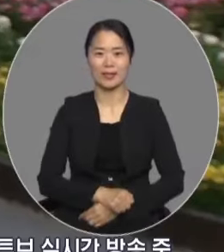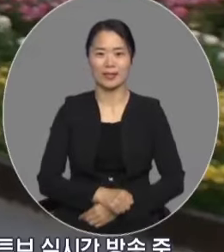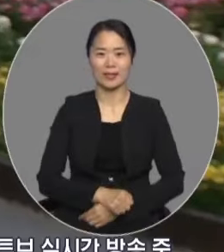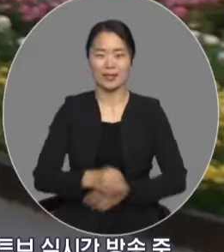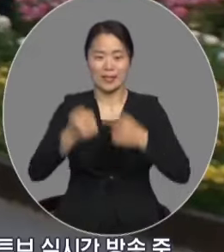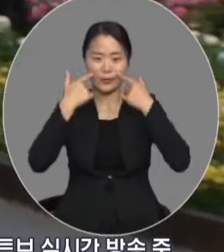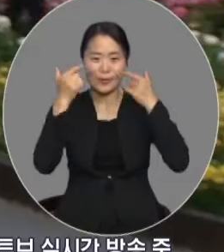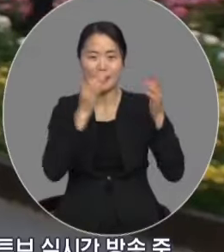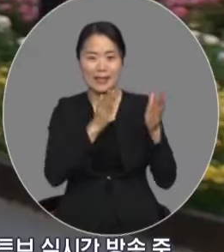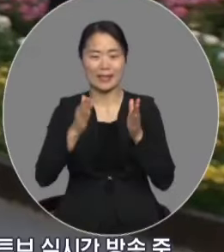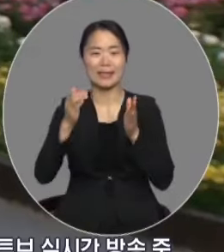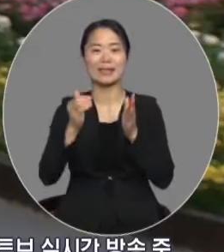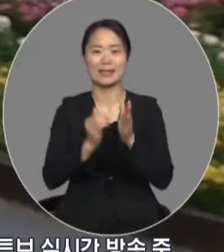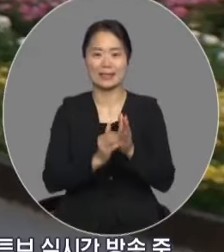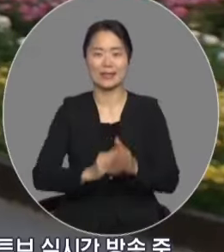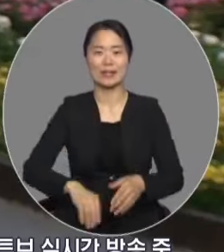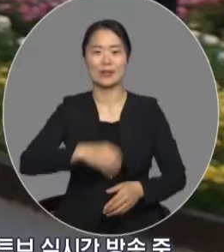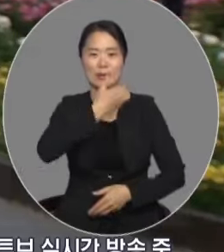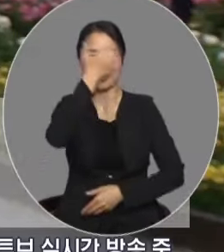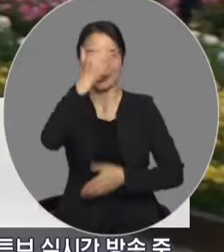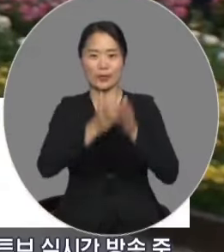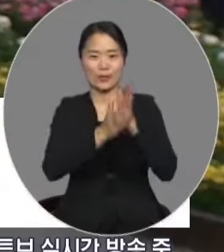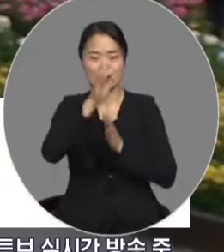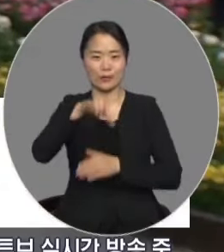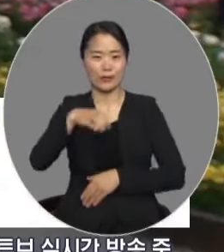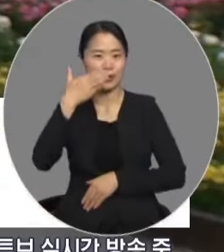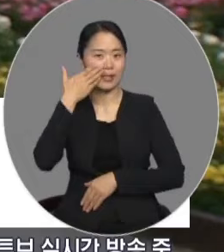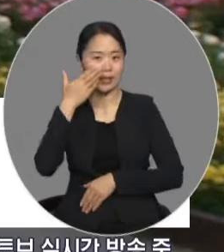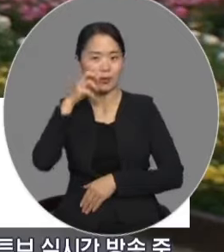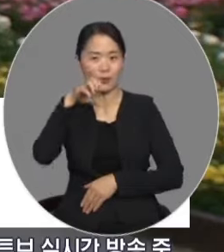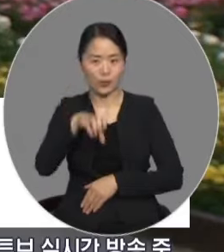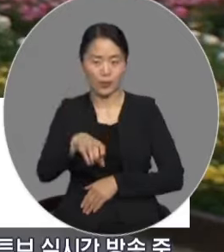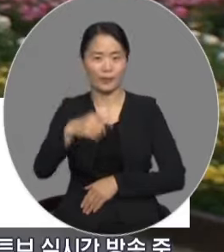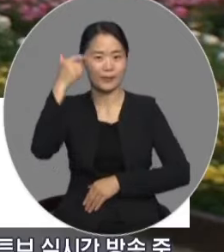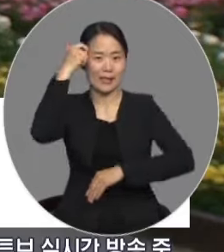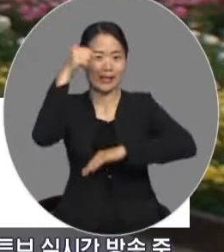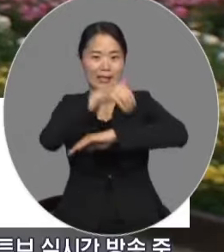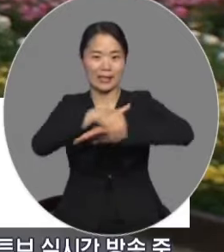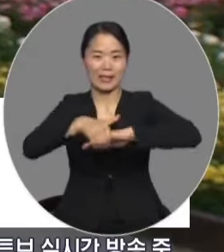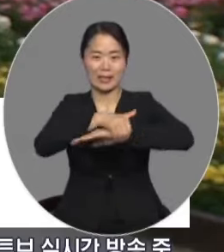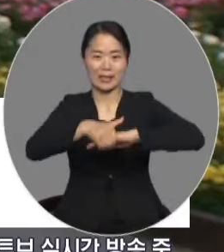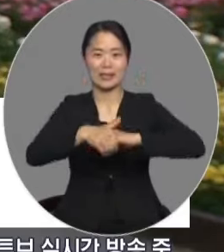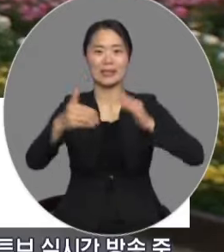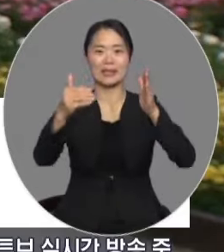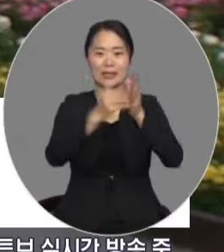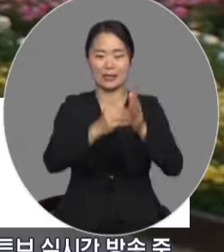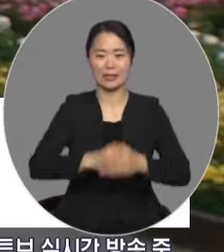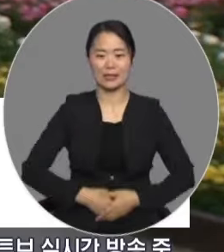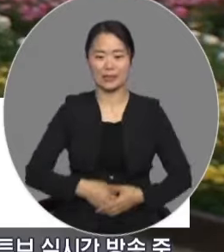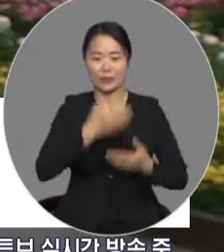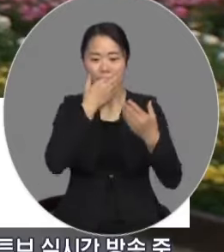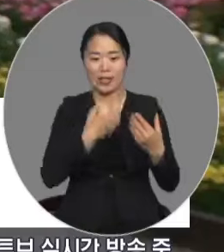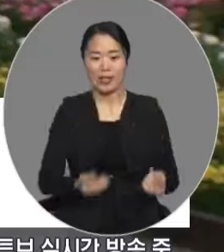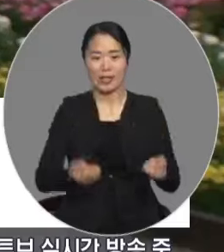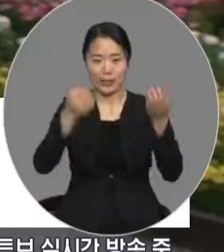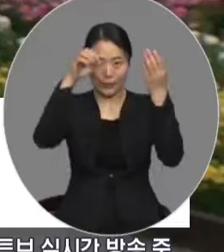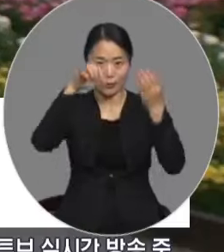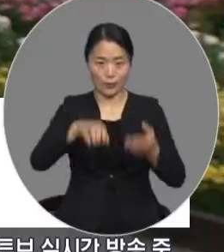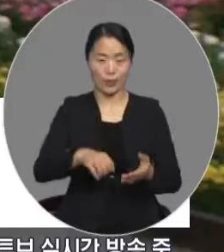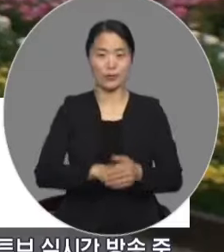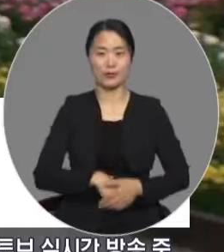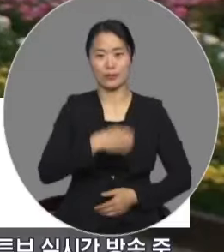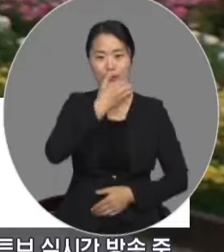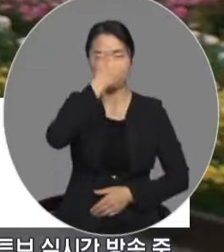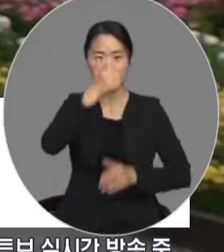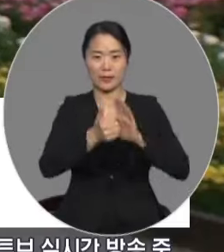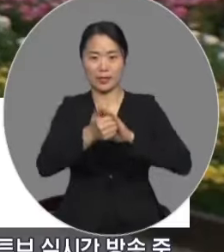했습니다. 꿈의 도시 울산을 상징하는 축제로 기획을 했는데요. 그래서 축제장도 꿈과 희망의